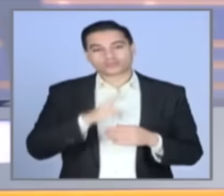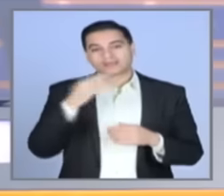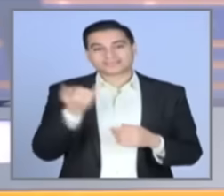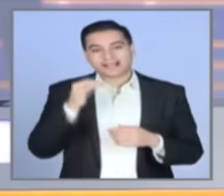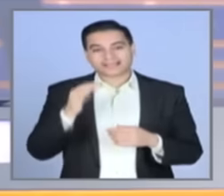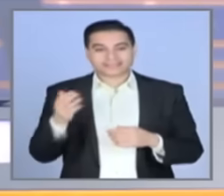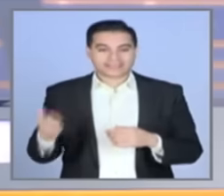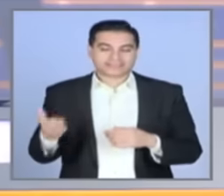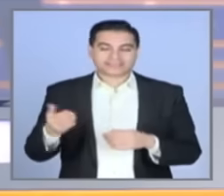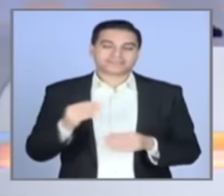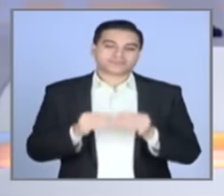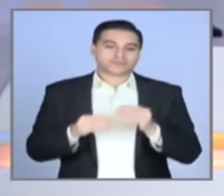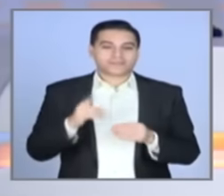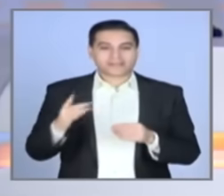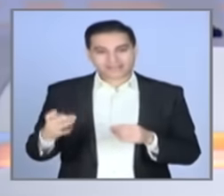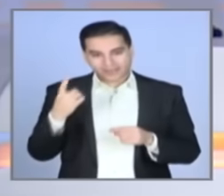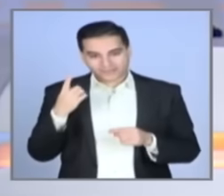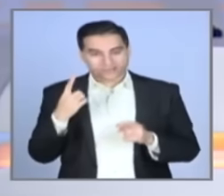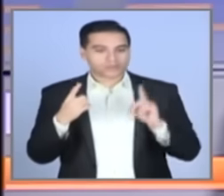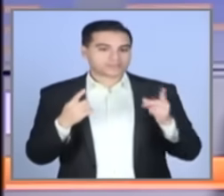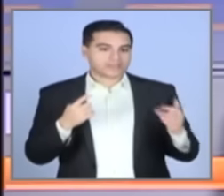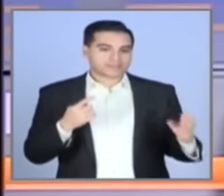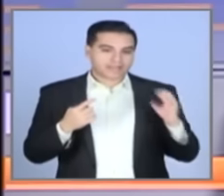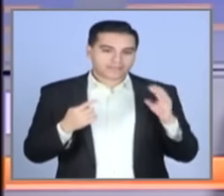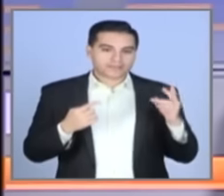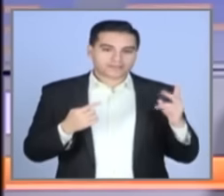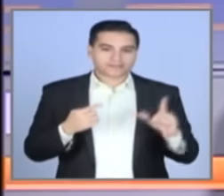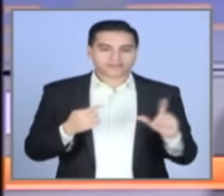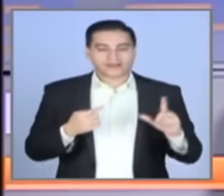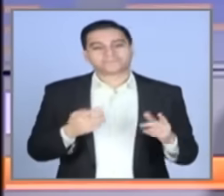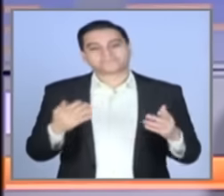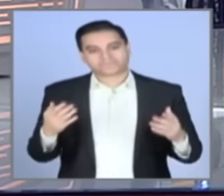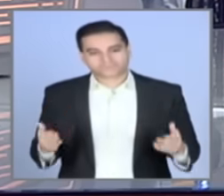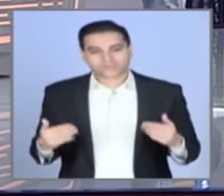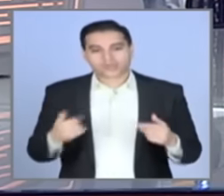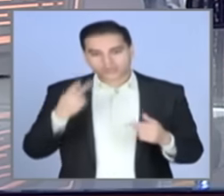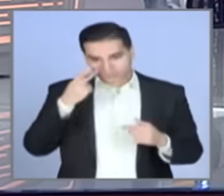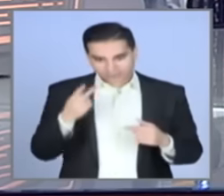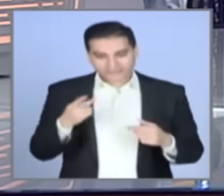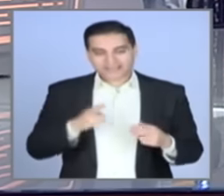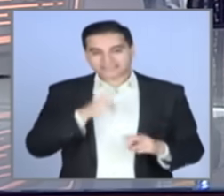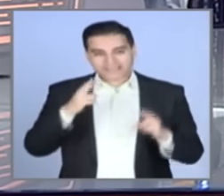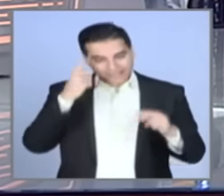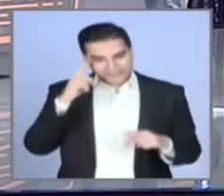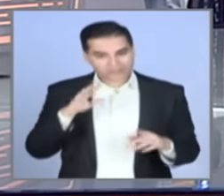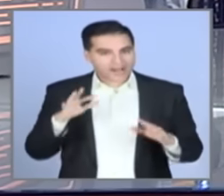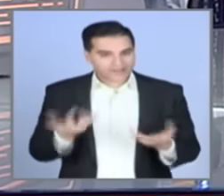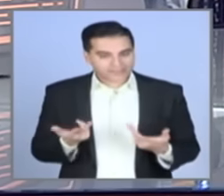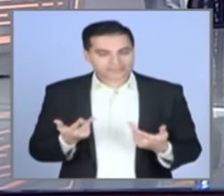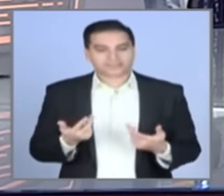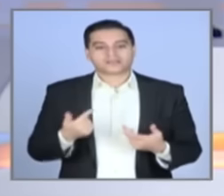جدا. مبدئيا أنت معك إجابة صح، أستاذ يحيى معاه إجابتين صح. تعال نشوف الأسئلة اللي ما